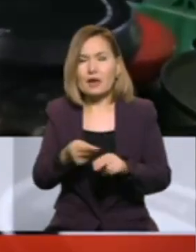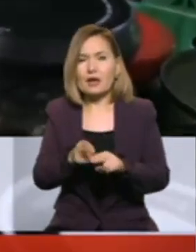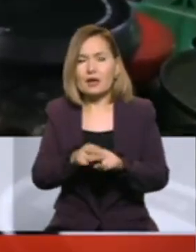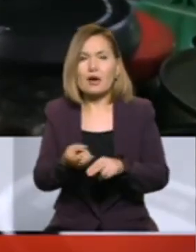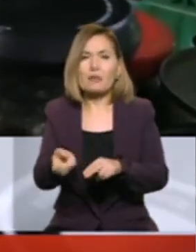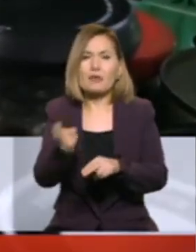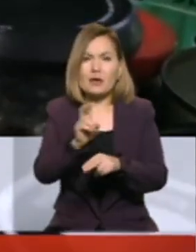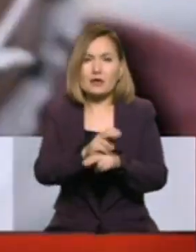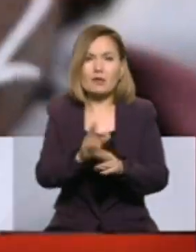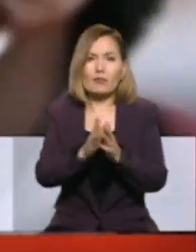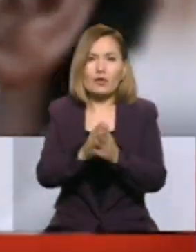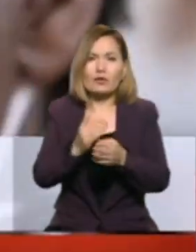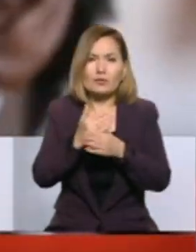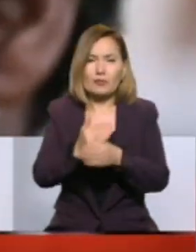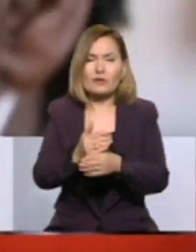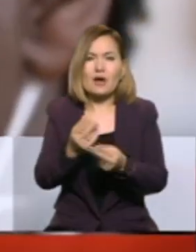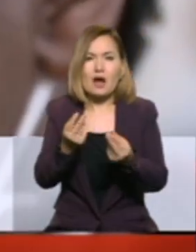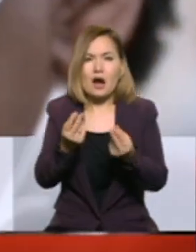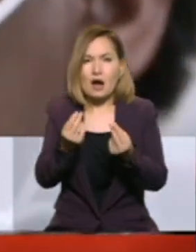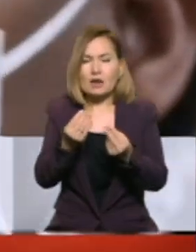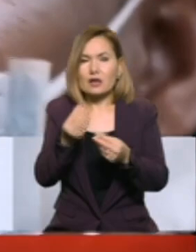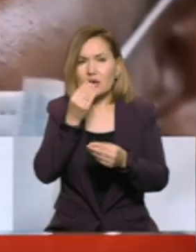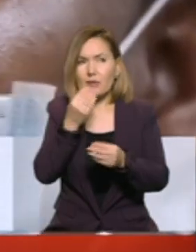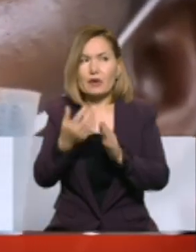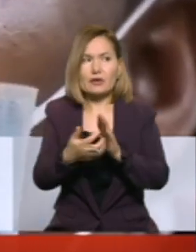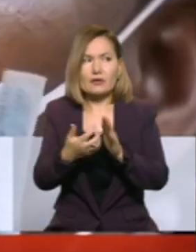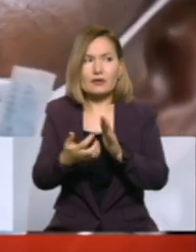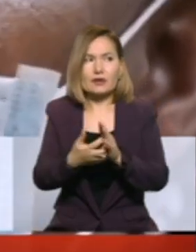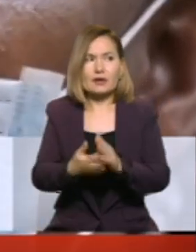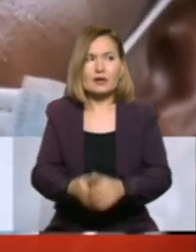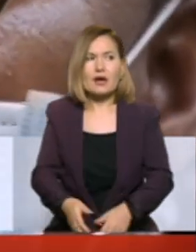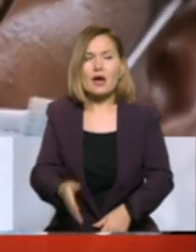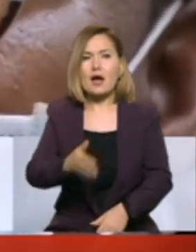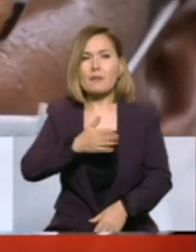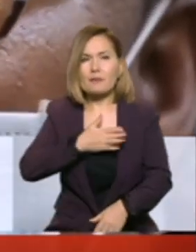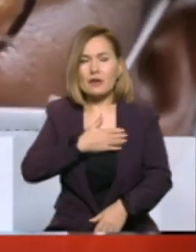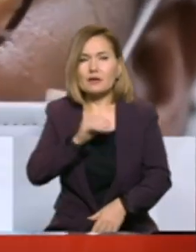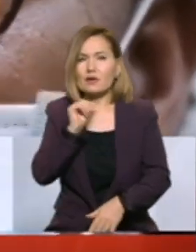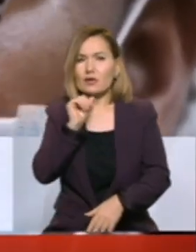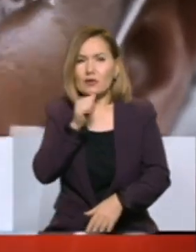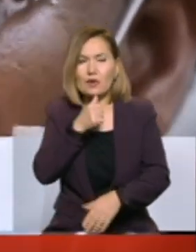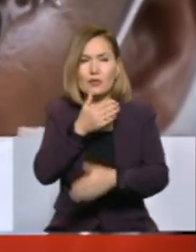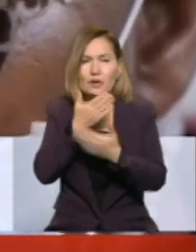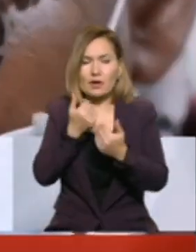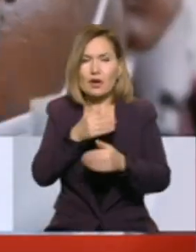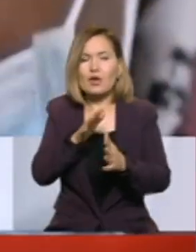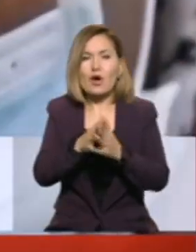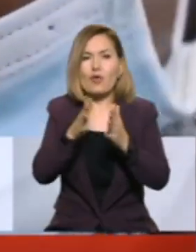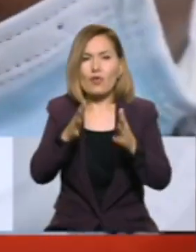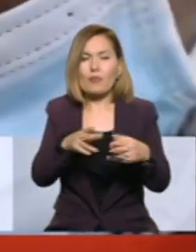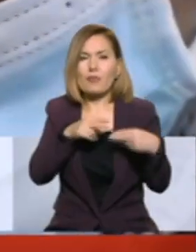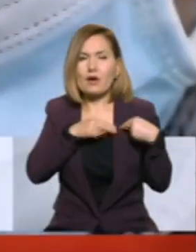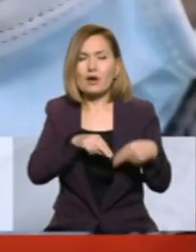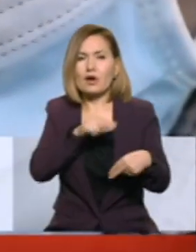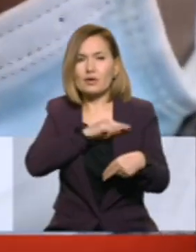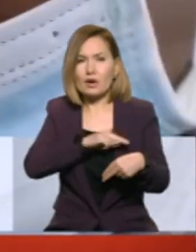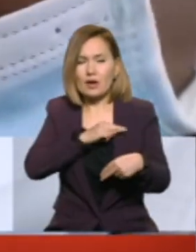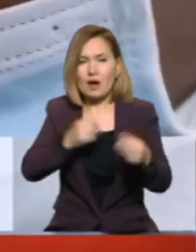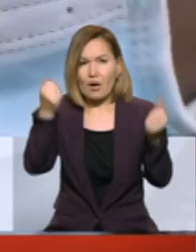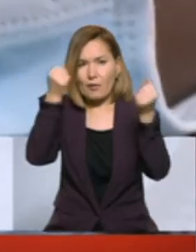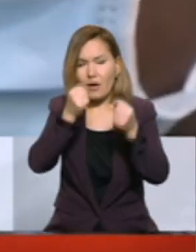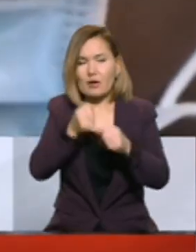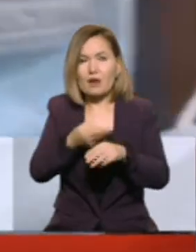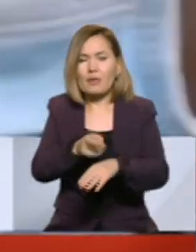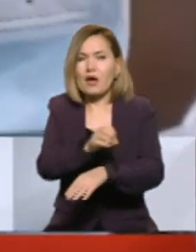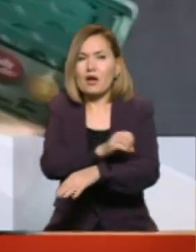да қол жайып келді. I'm not a lazy person. Мен жалқау емеспін, өте көп жұмыс істеймін, бірақ әлеуметтік